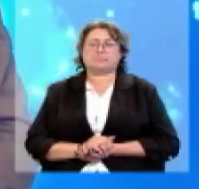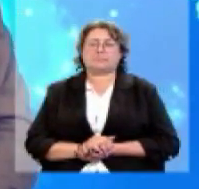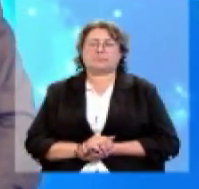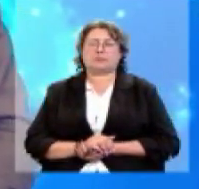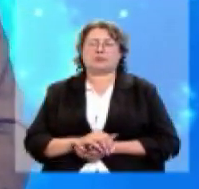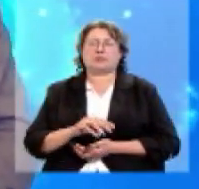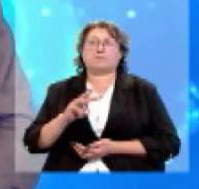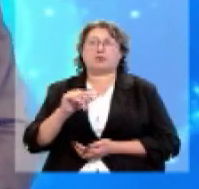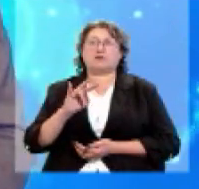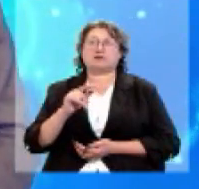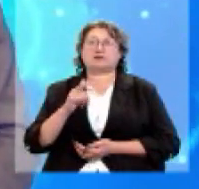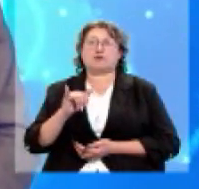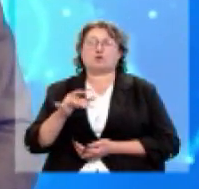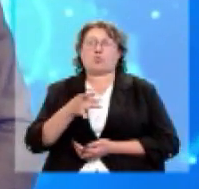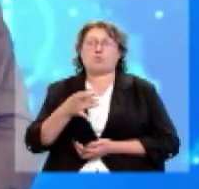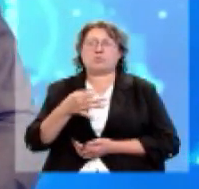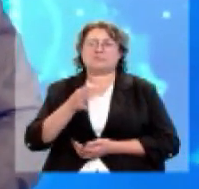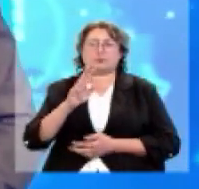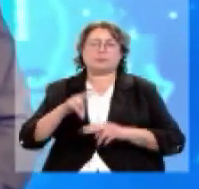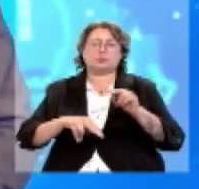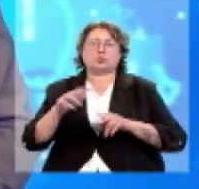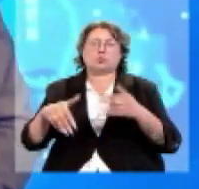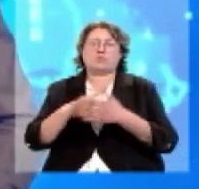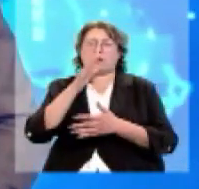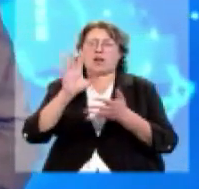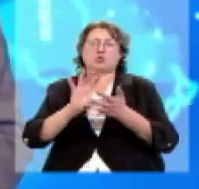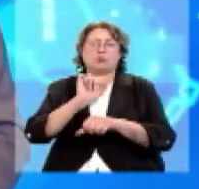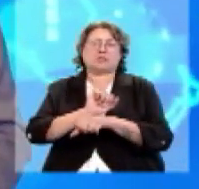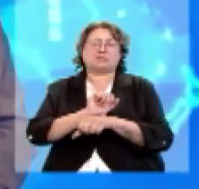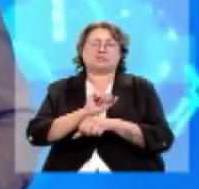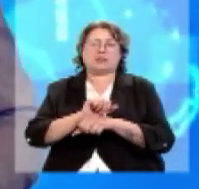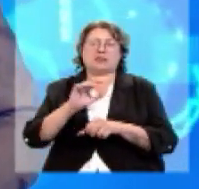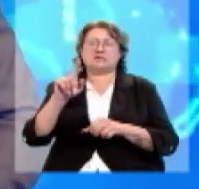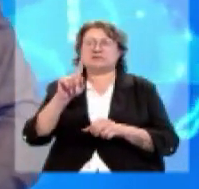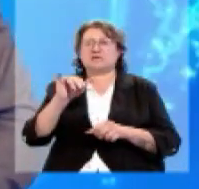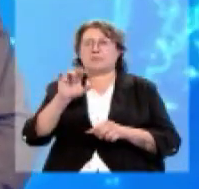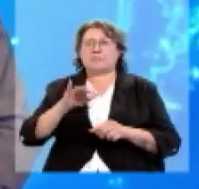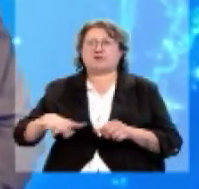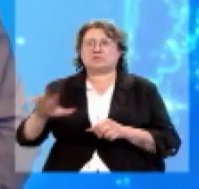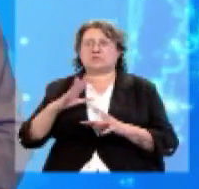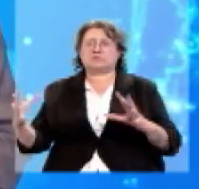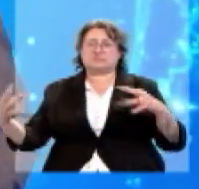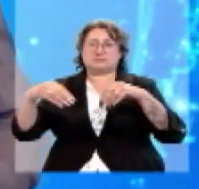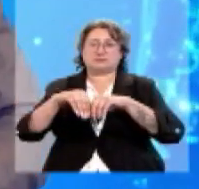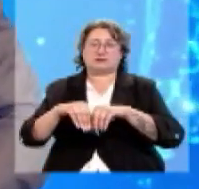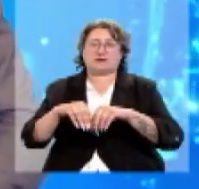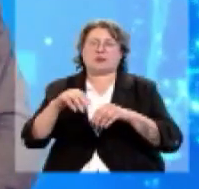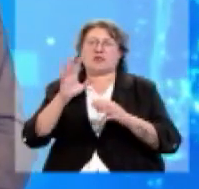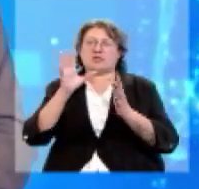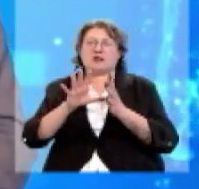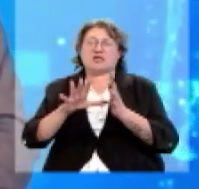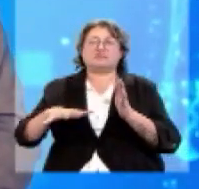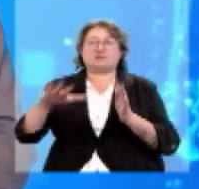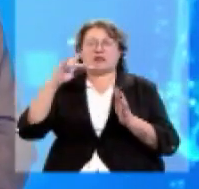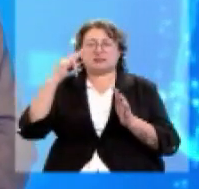Маңғыстау облысында жаңа электр желісі салынып, батыс энергетикалық жүйесі Қазақстанның бірыңғай энерго жүйесімен біргеді. Бұл туралы